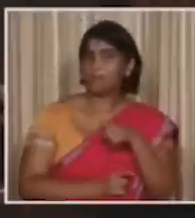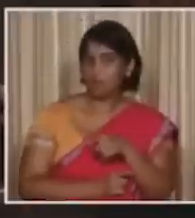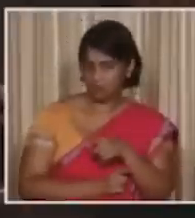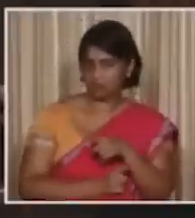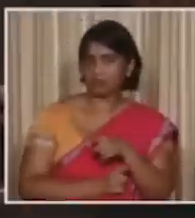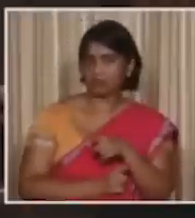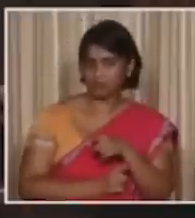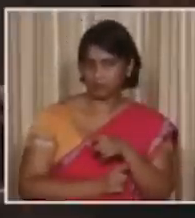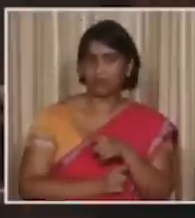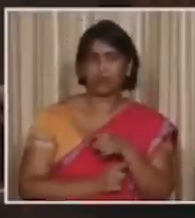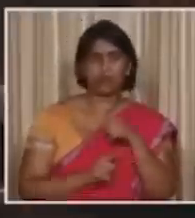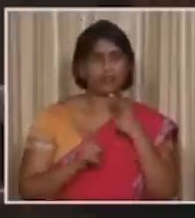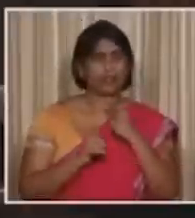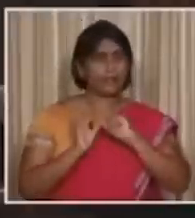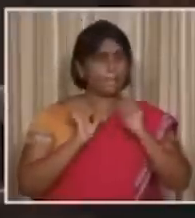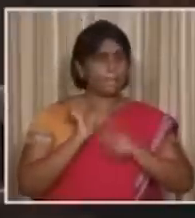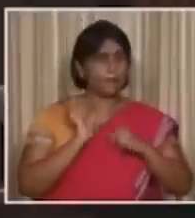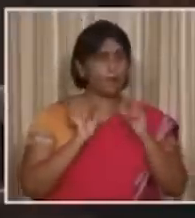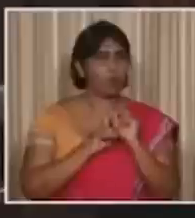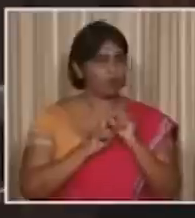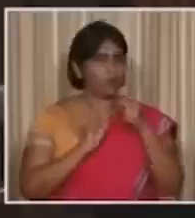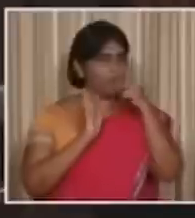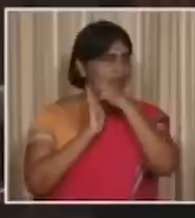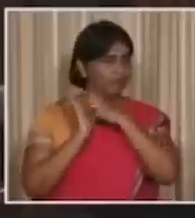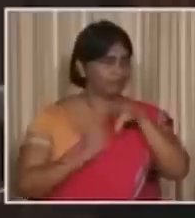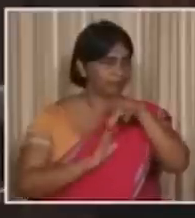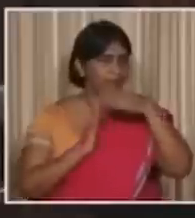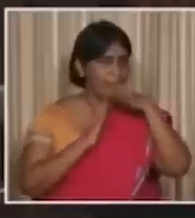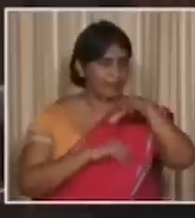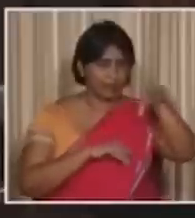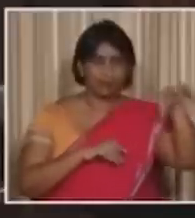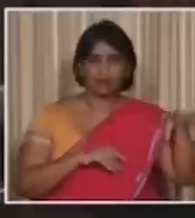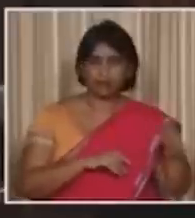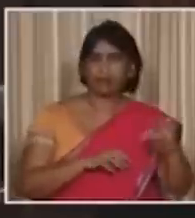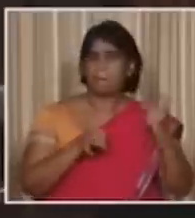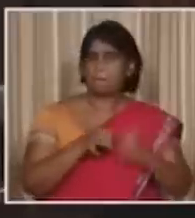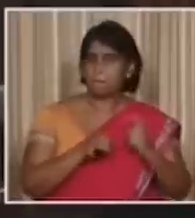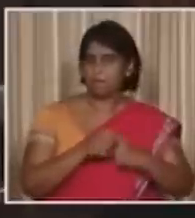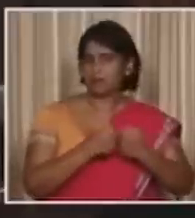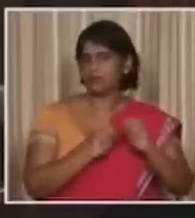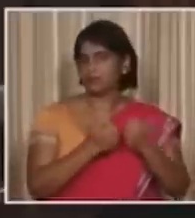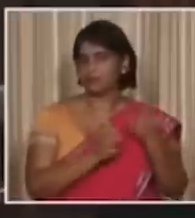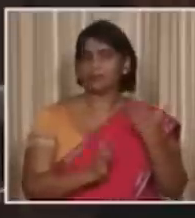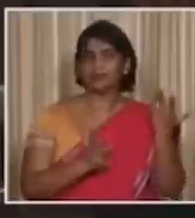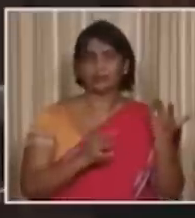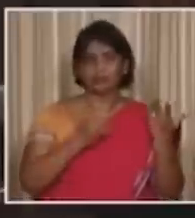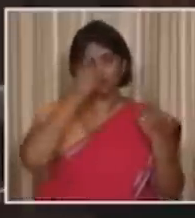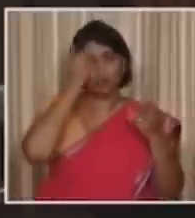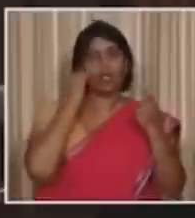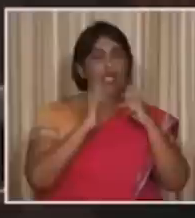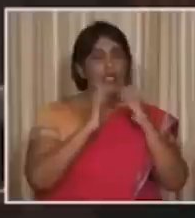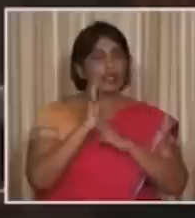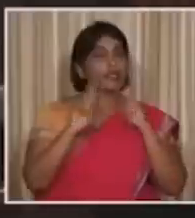இப்ப திருவண்ணாமலையிலே புல்மூட்டையிலே ஒரு குழப்பம். இந்த நாட்டினுடைய IMF இருந்தே ஒப்பந்தம் வந்தாலும் சரி, எது வந்தாலும் சரி, உங்களை போல